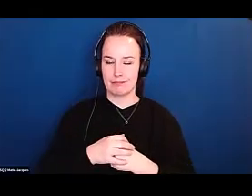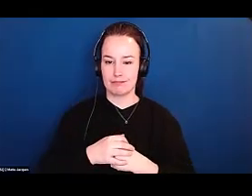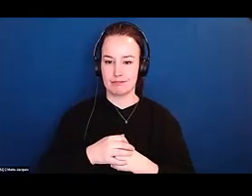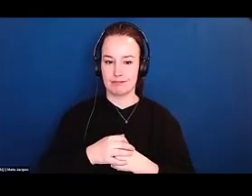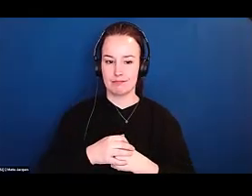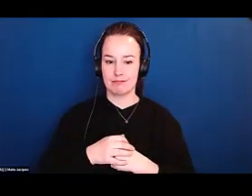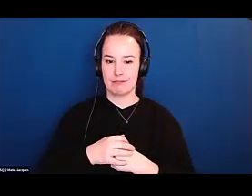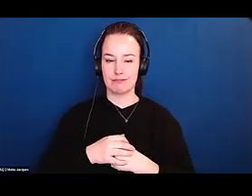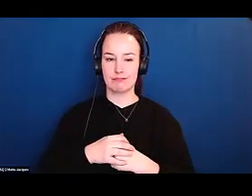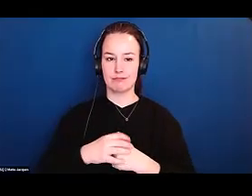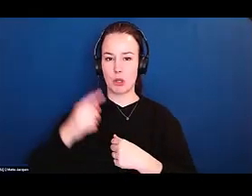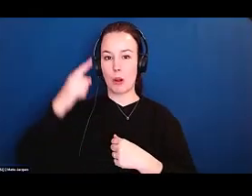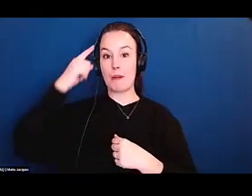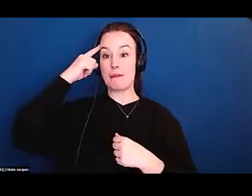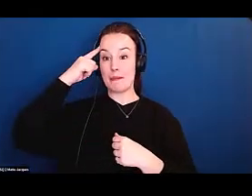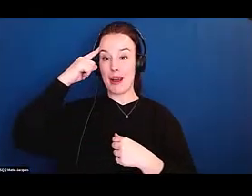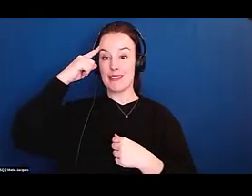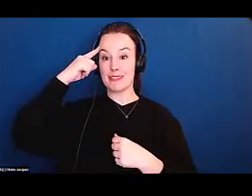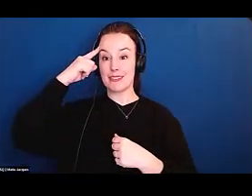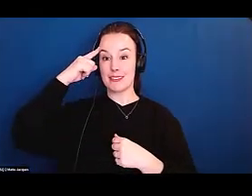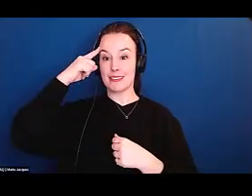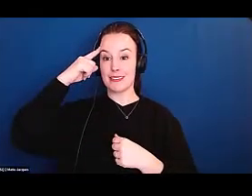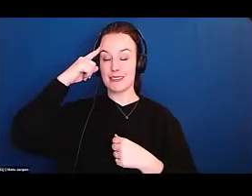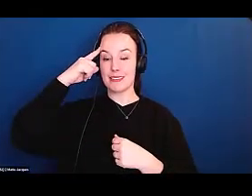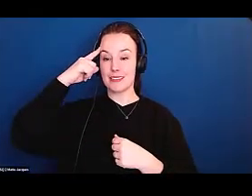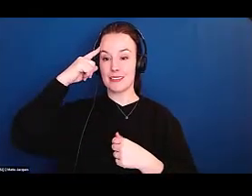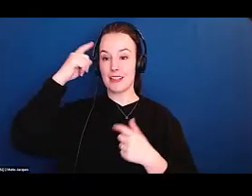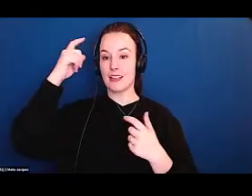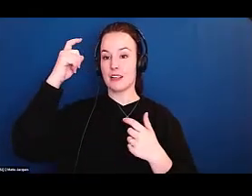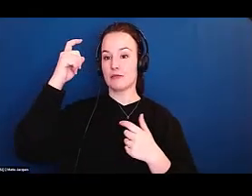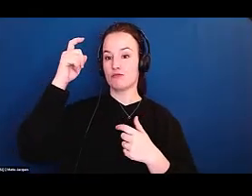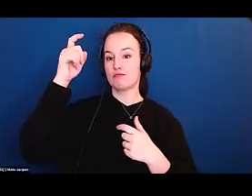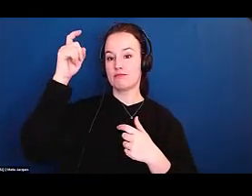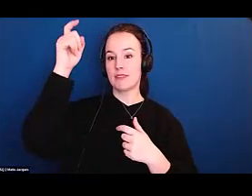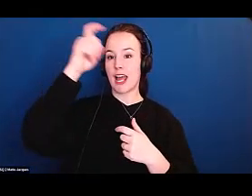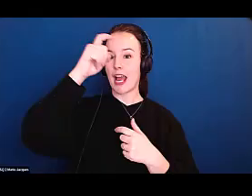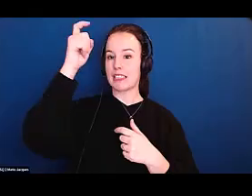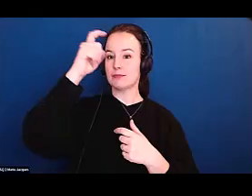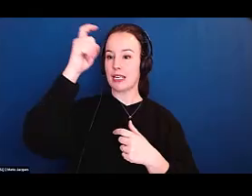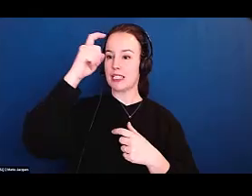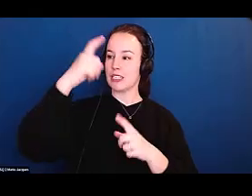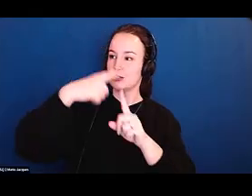Nous pensons vraiment continuer à avoir des expériences